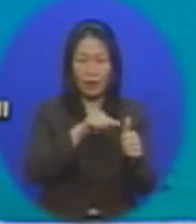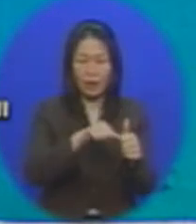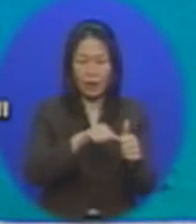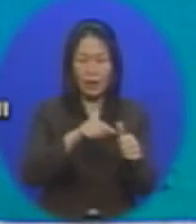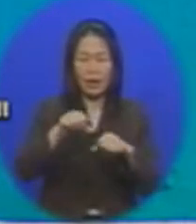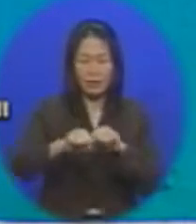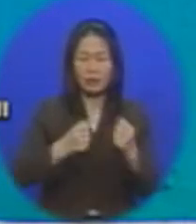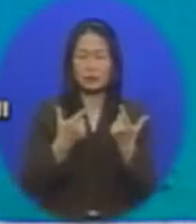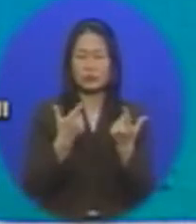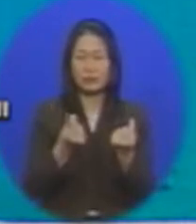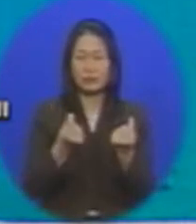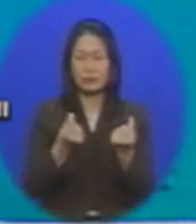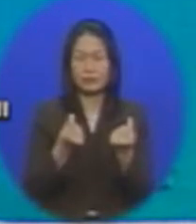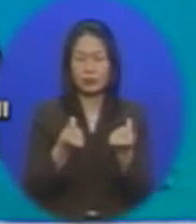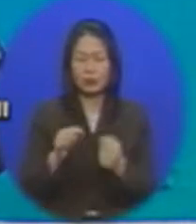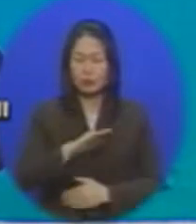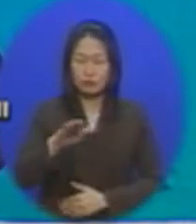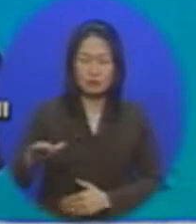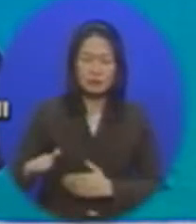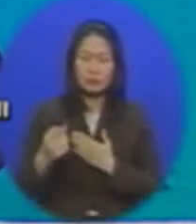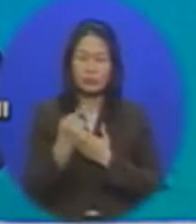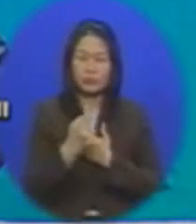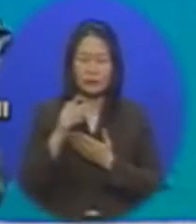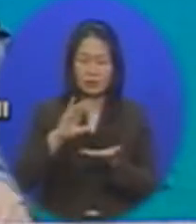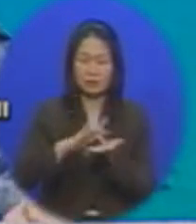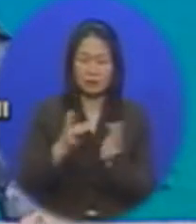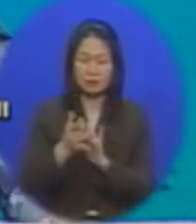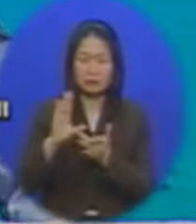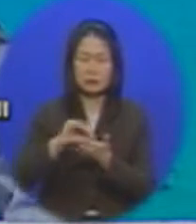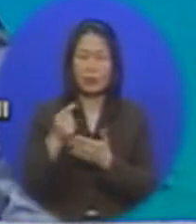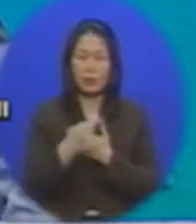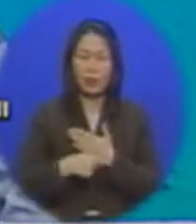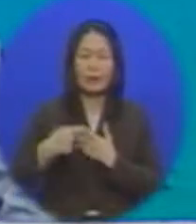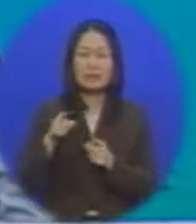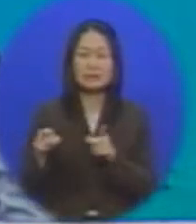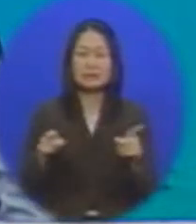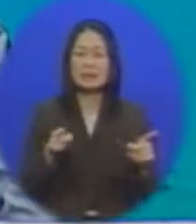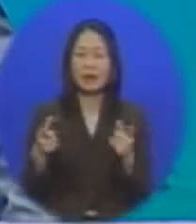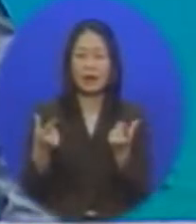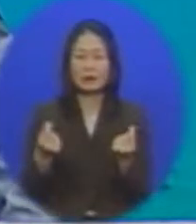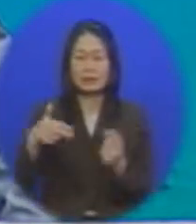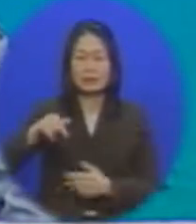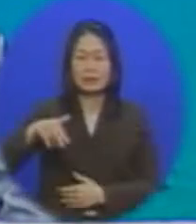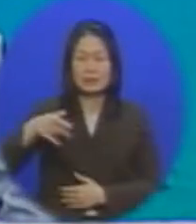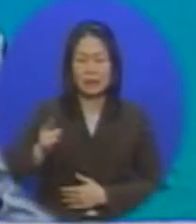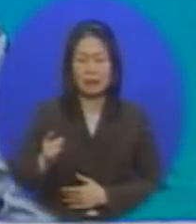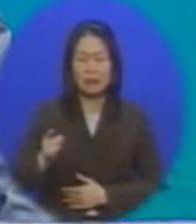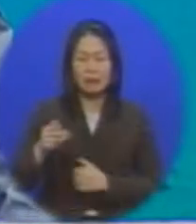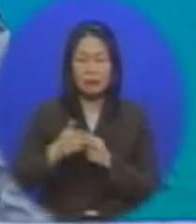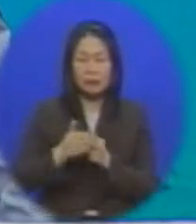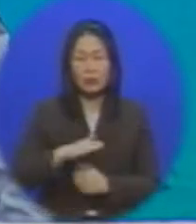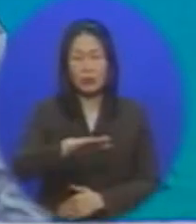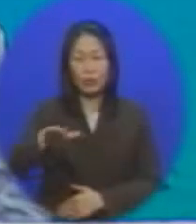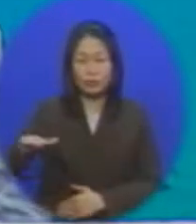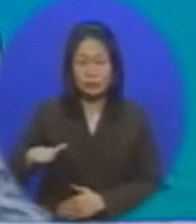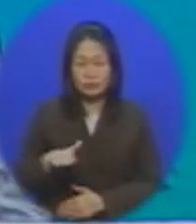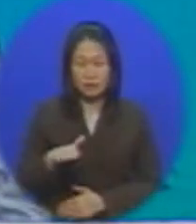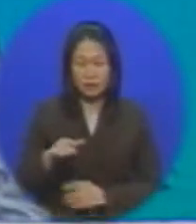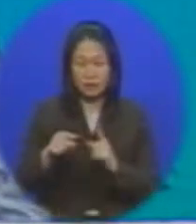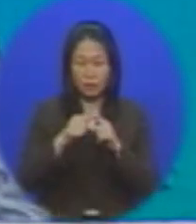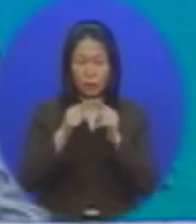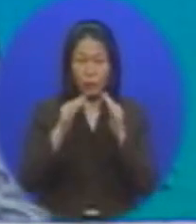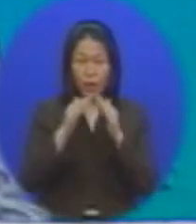같이 하나니 우리는 그 몸의 지체 입니다 그러므로 여러분 교회가 때때로